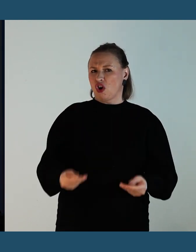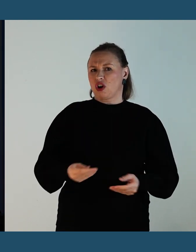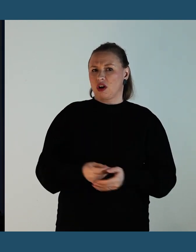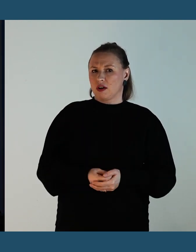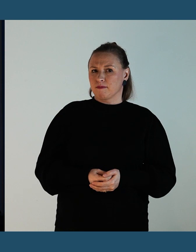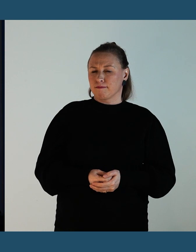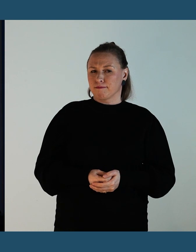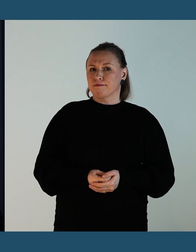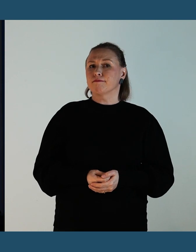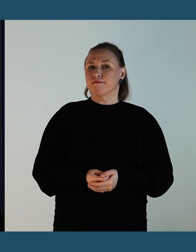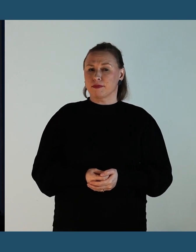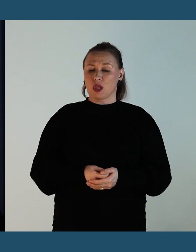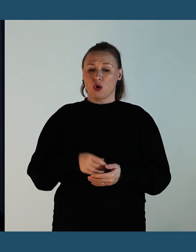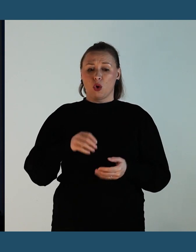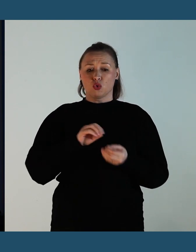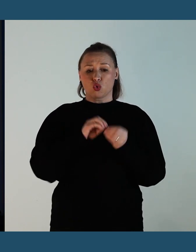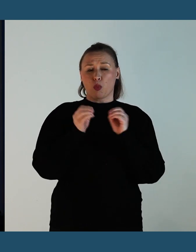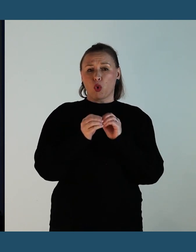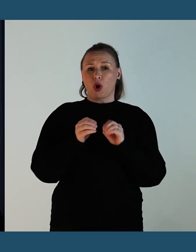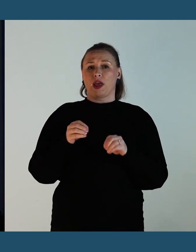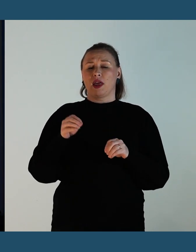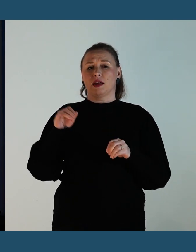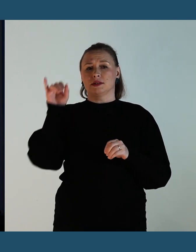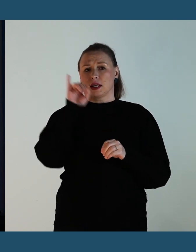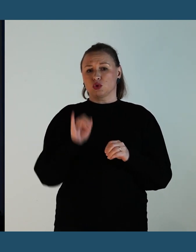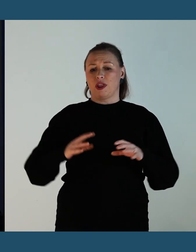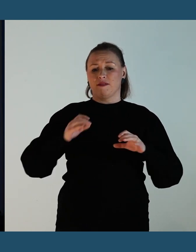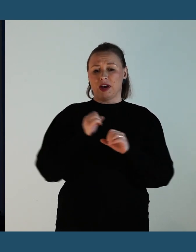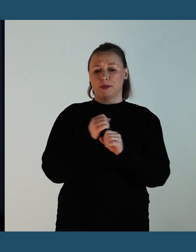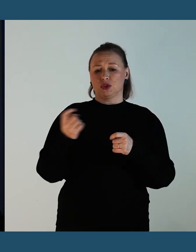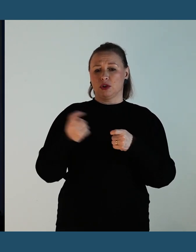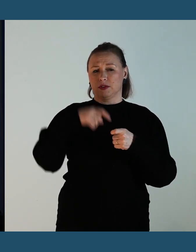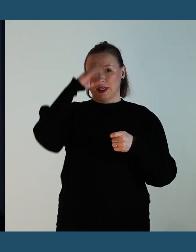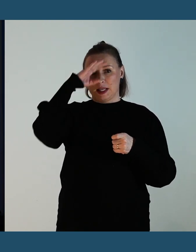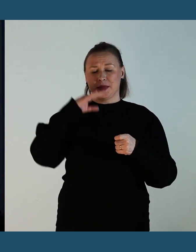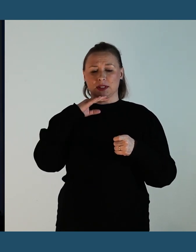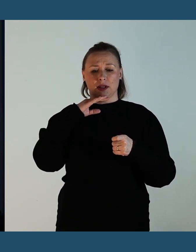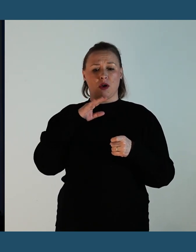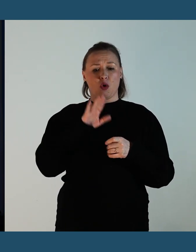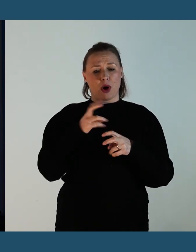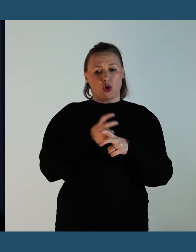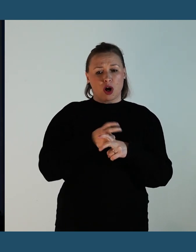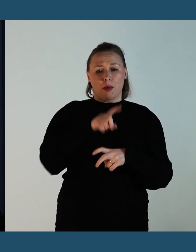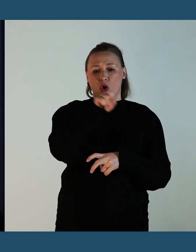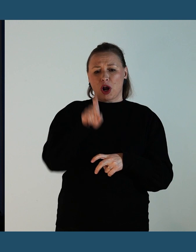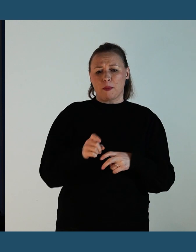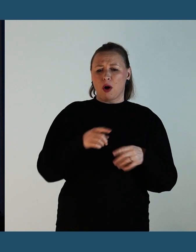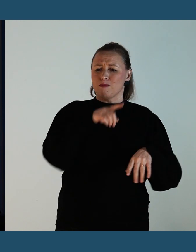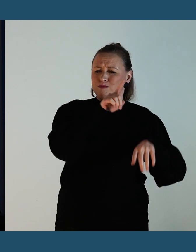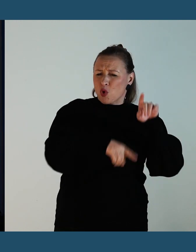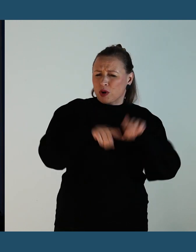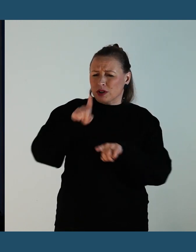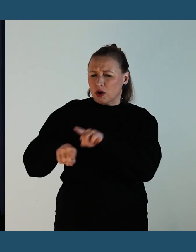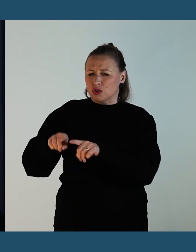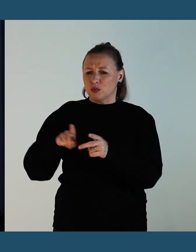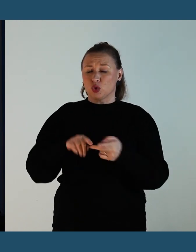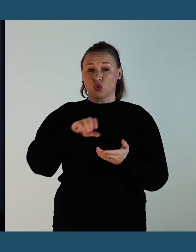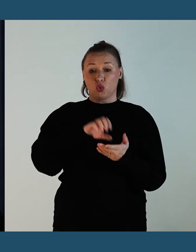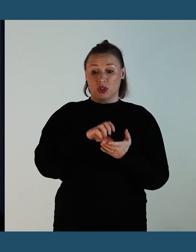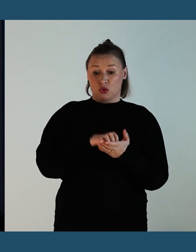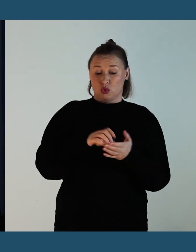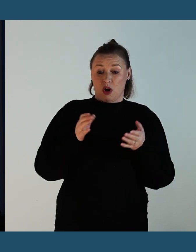Sukupuoli- ja seksuaalivähemmistöihin kuuluvien ihmisten kohtamat ongelmat ovat monitahoisia ja liittyvät monesti yhteiskuntaan myös juridiikkaa